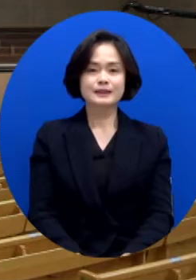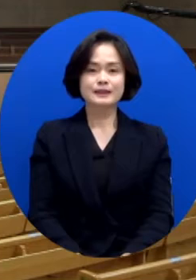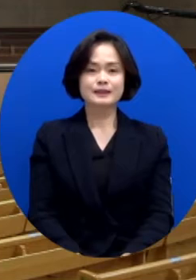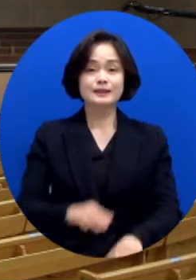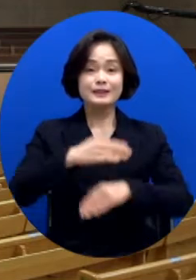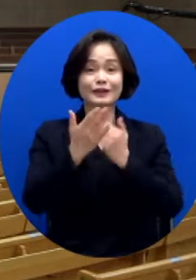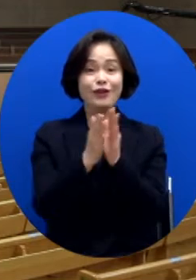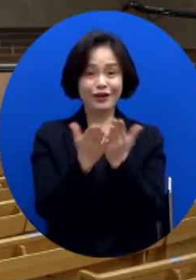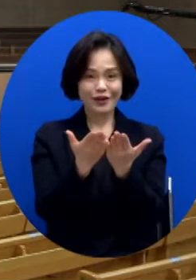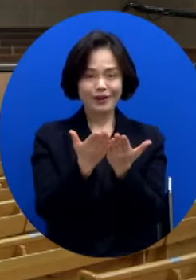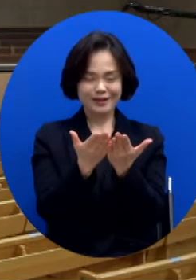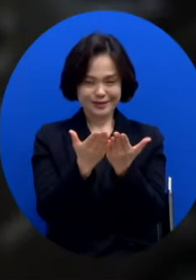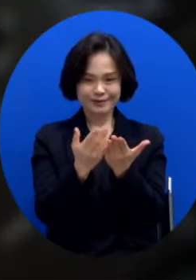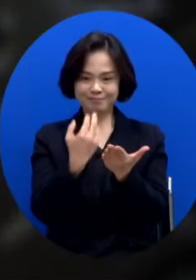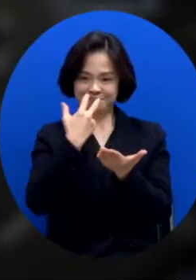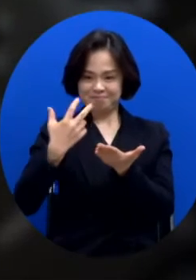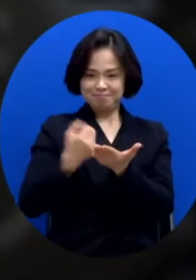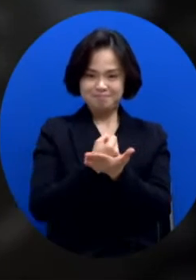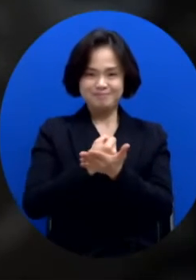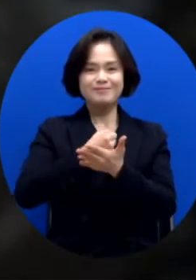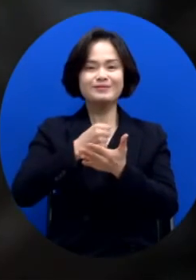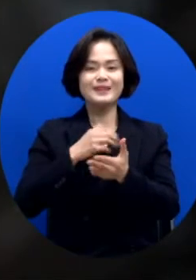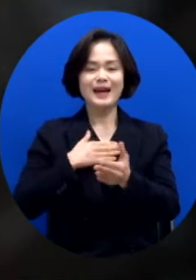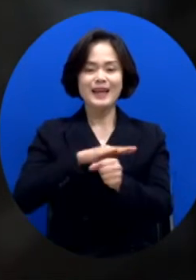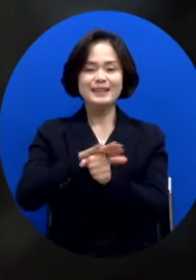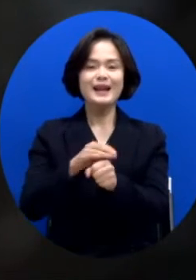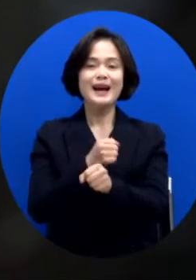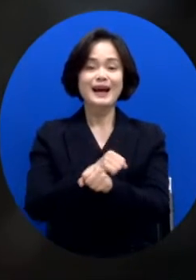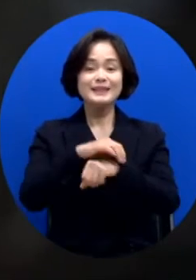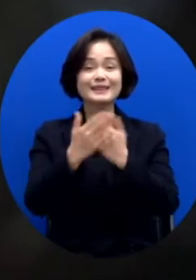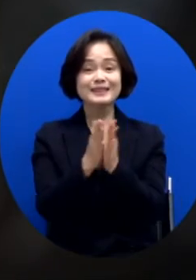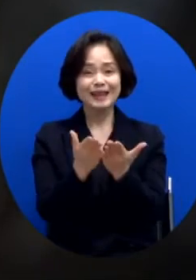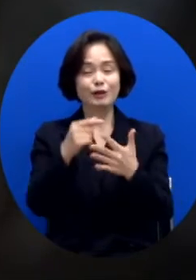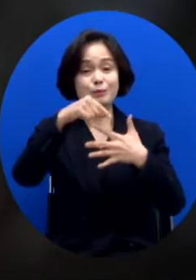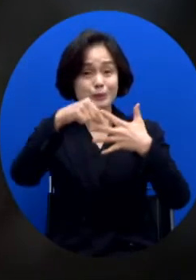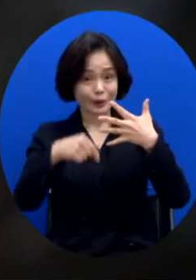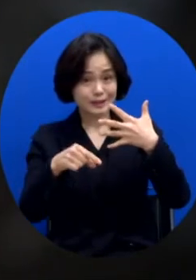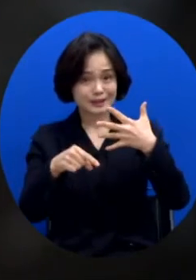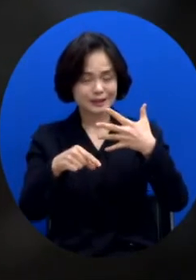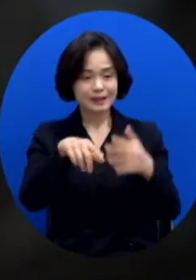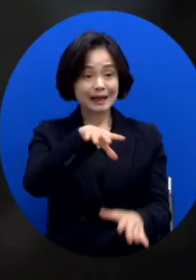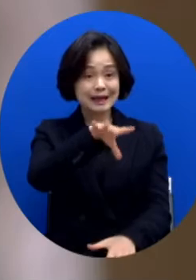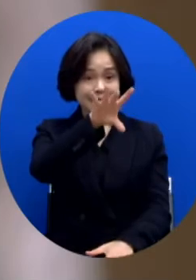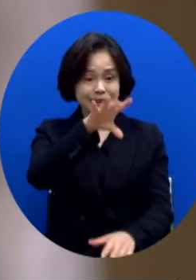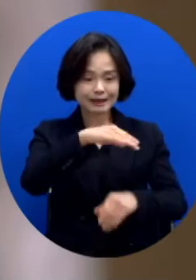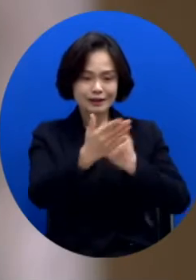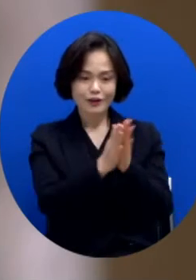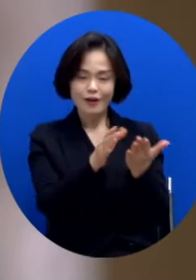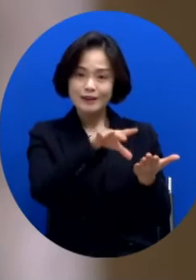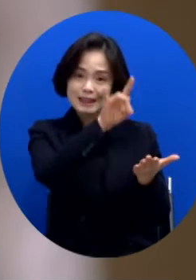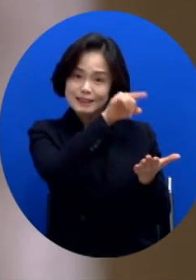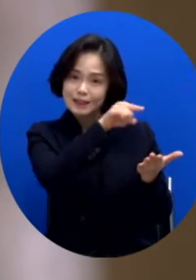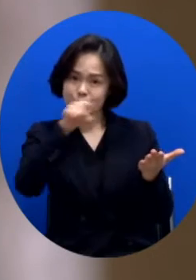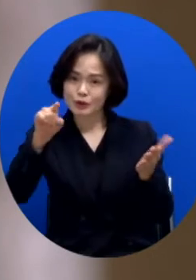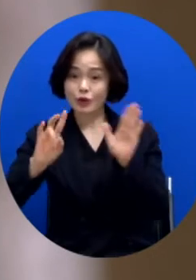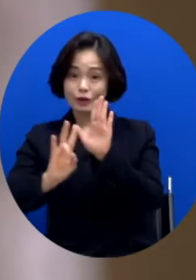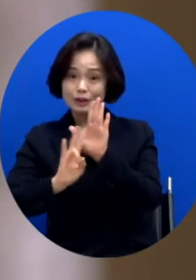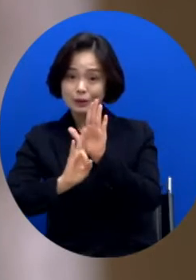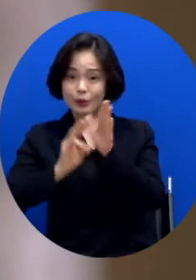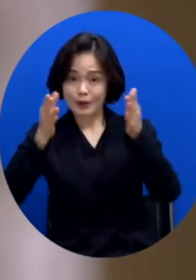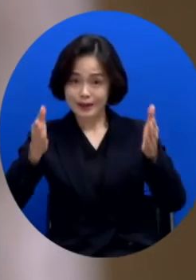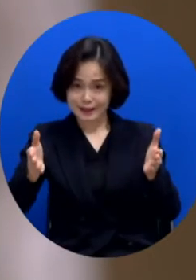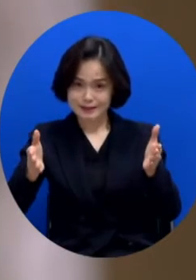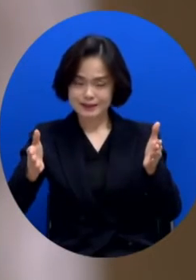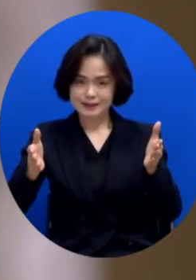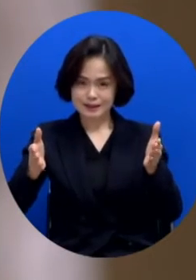성경의 마스터 나의 사랑하는 책 프로젝트는 창세기부터 계시록까지 핵심 300구절을 읽고 묵상하는 훈련으로